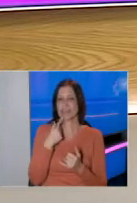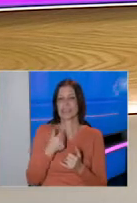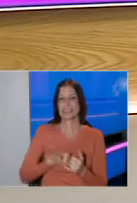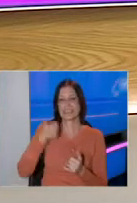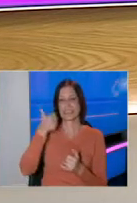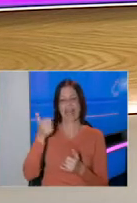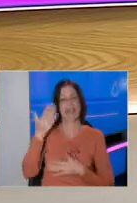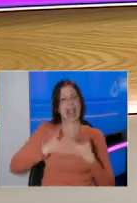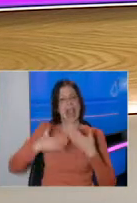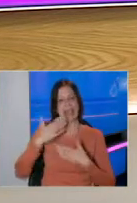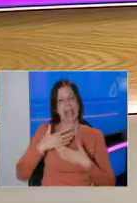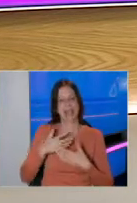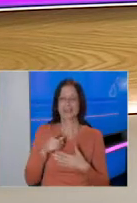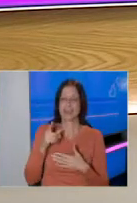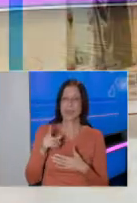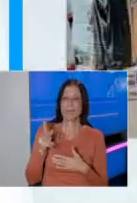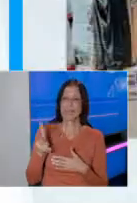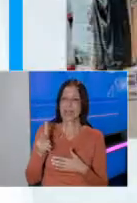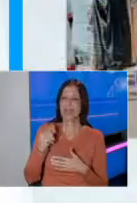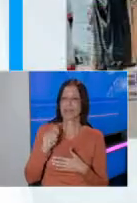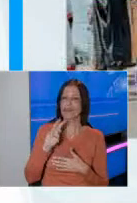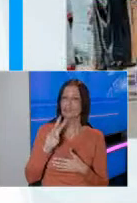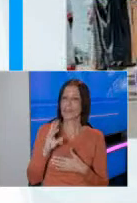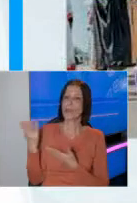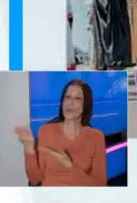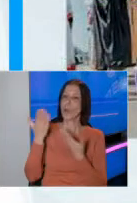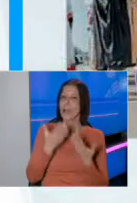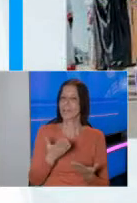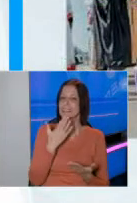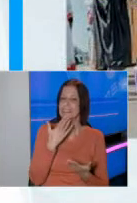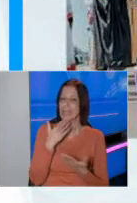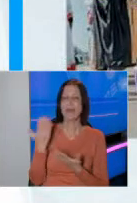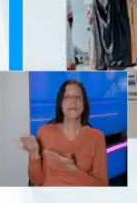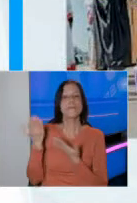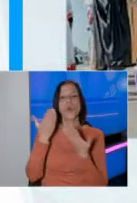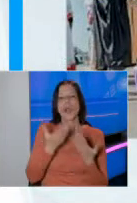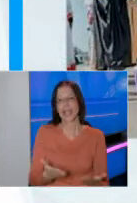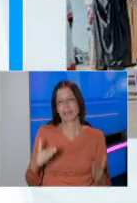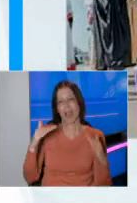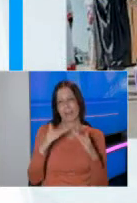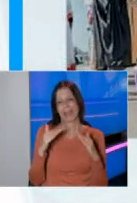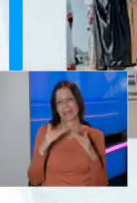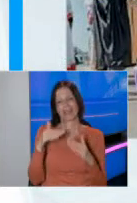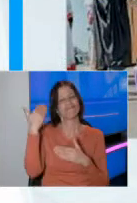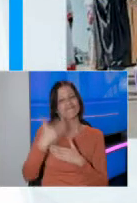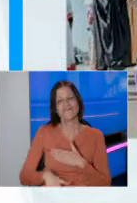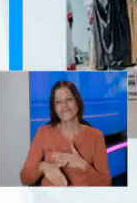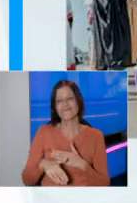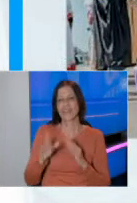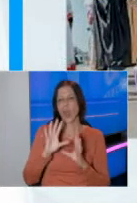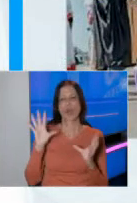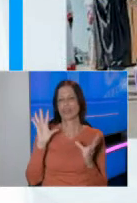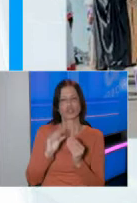מצייצת שרת העלייה והקליטה פנינה תמנו שטה. ברוכים הבאים לישראל, ברוכים הבאים הביתה. תם ולא נשלם,